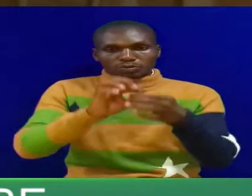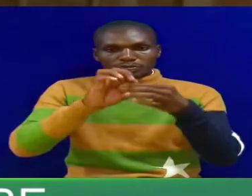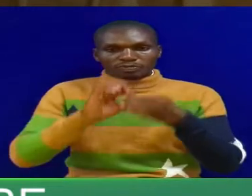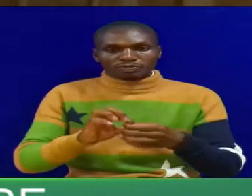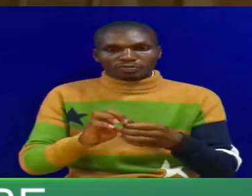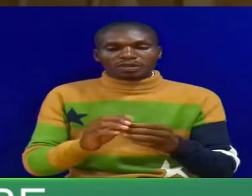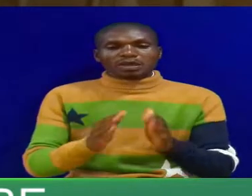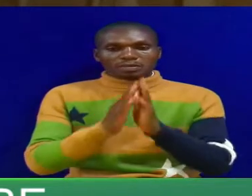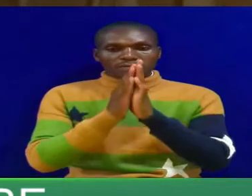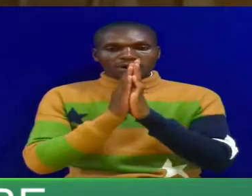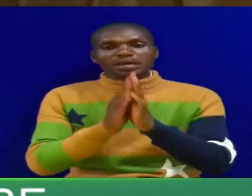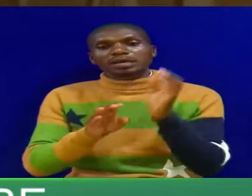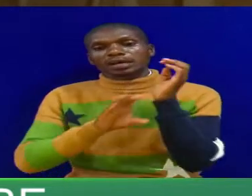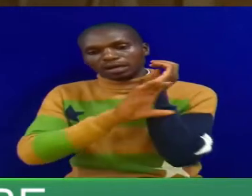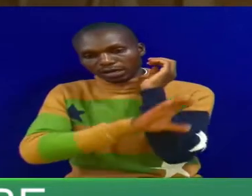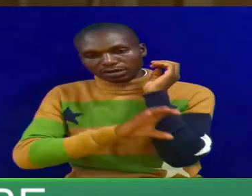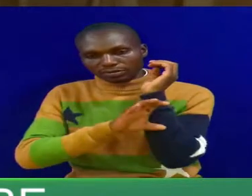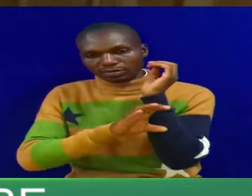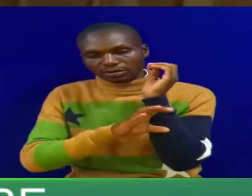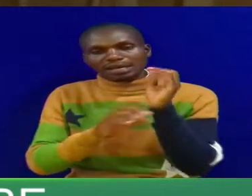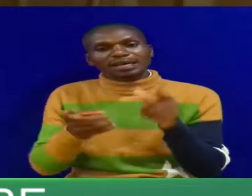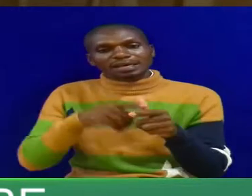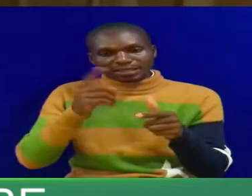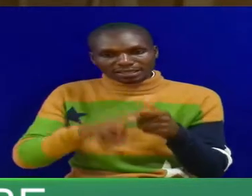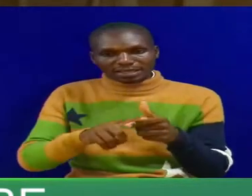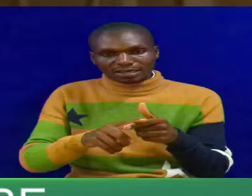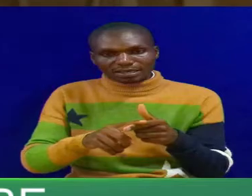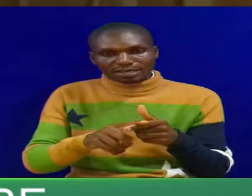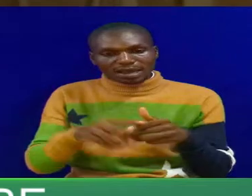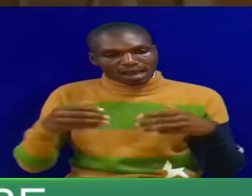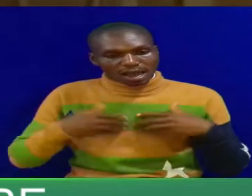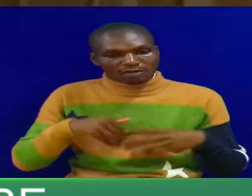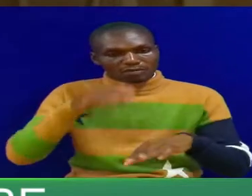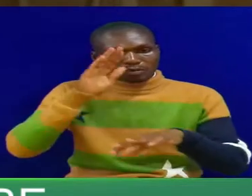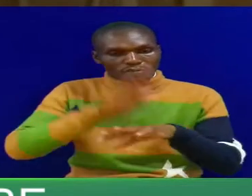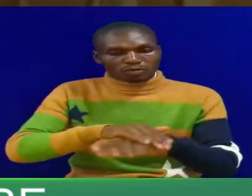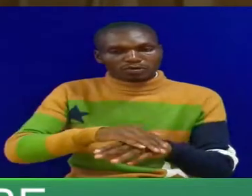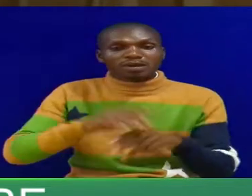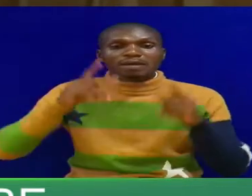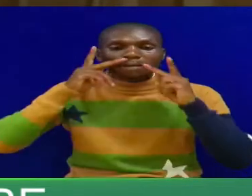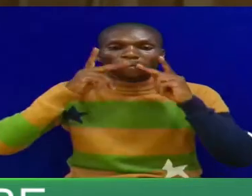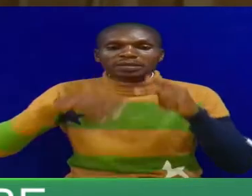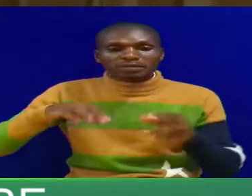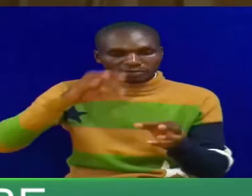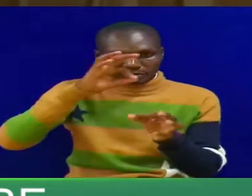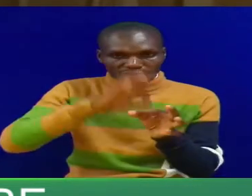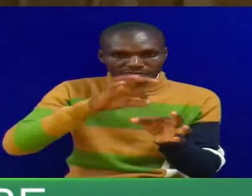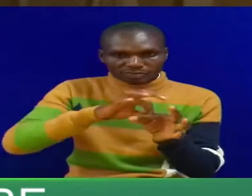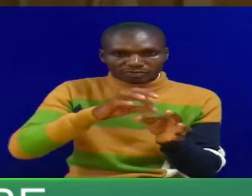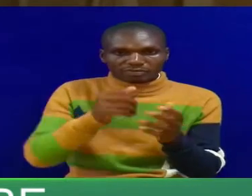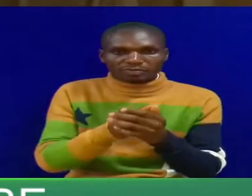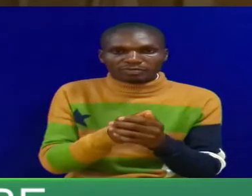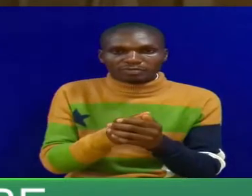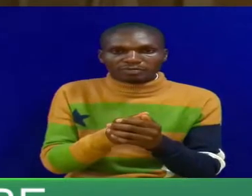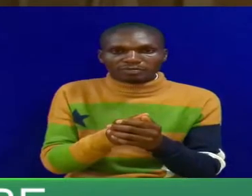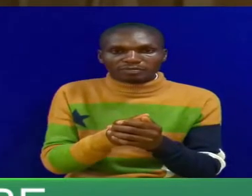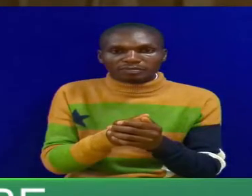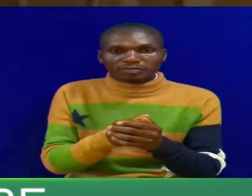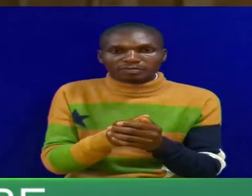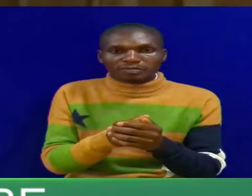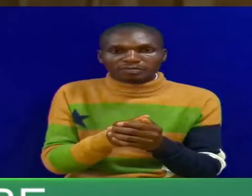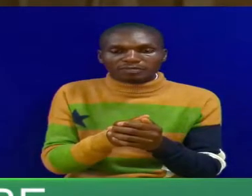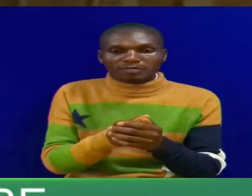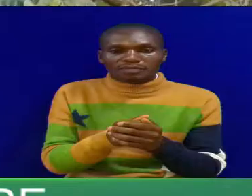tuombee nchi yetu ili tukue na uchaguzi wa amani. Kuna nchi ambazo vile tunaongea wako na